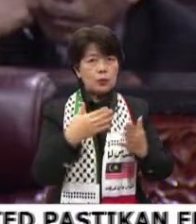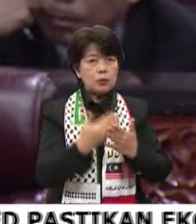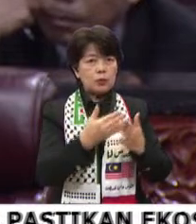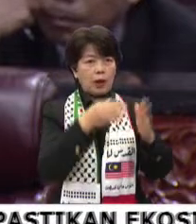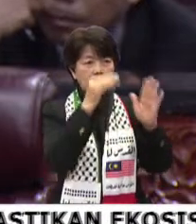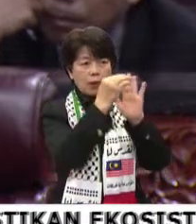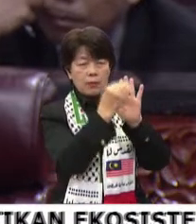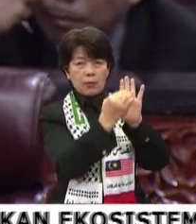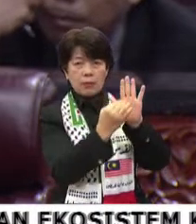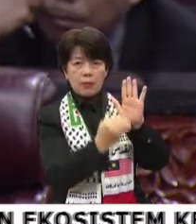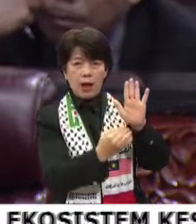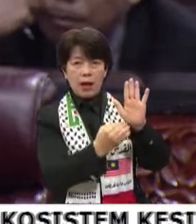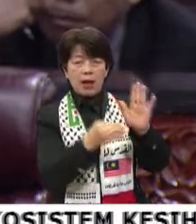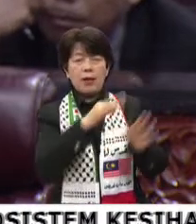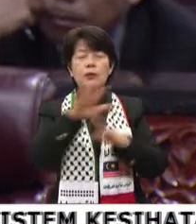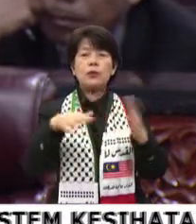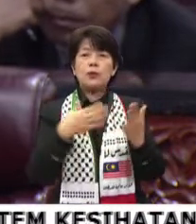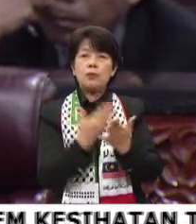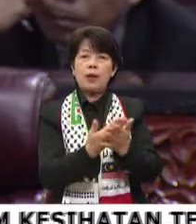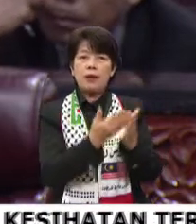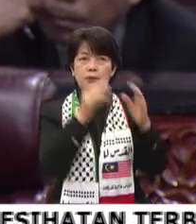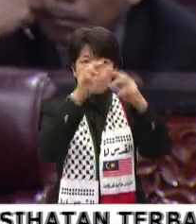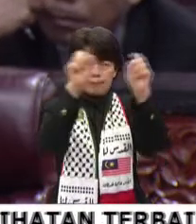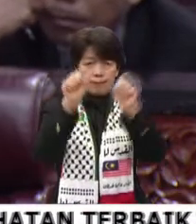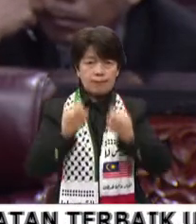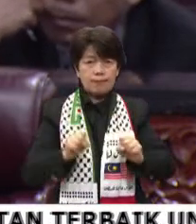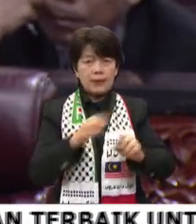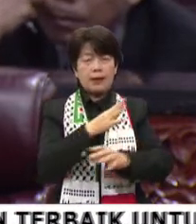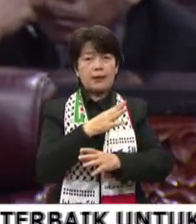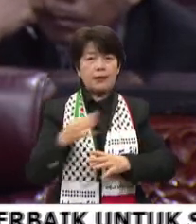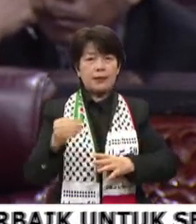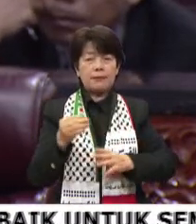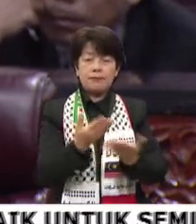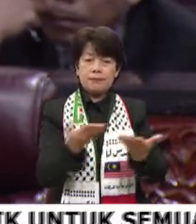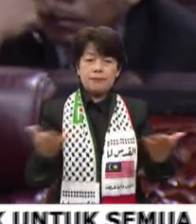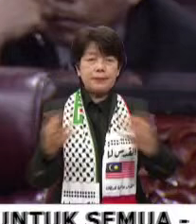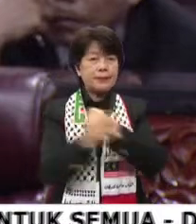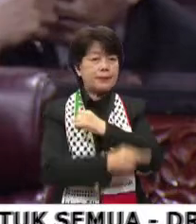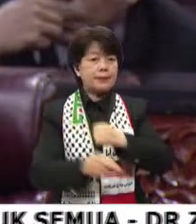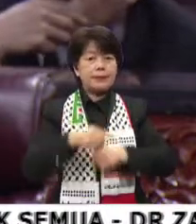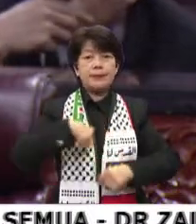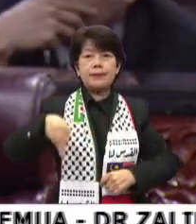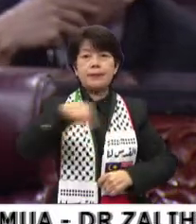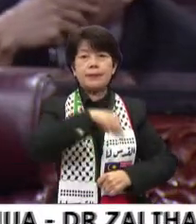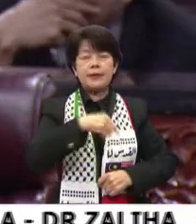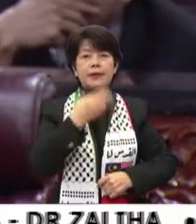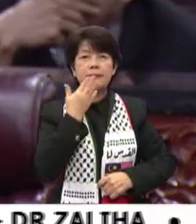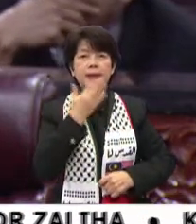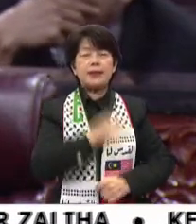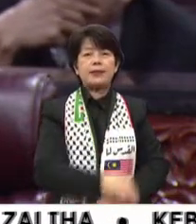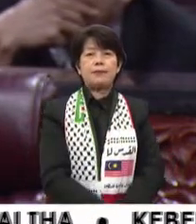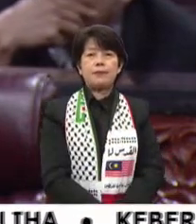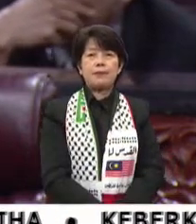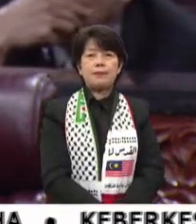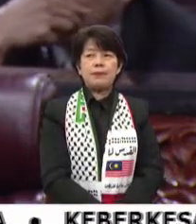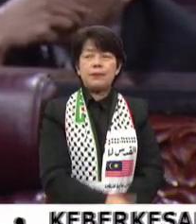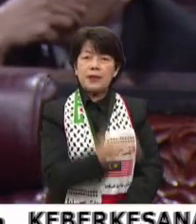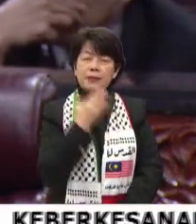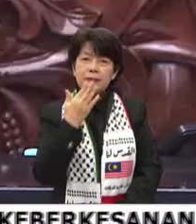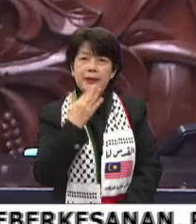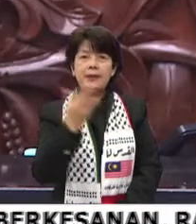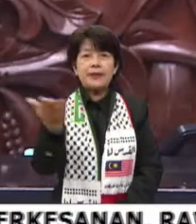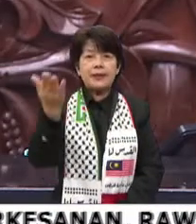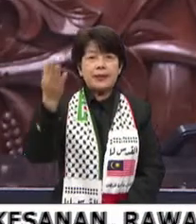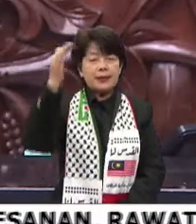rasakan agak strategik dei keselamatan Pan negara kita itu saja jawapannya Tan Sri okey terima kasih yang